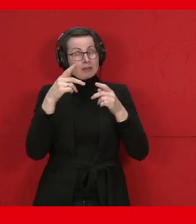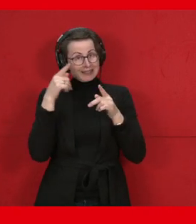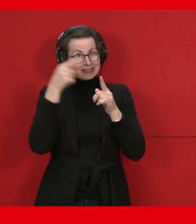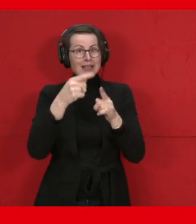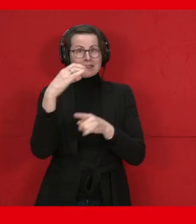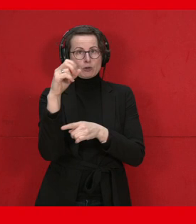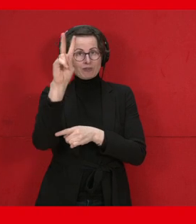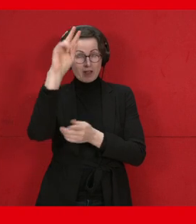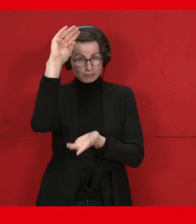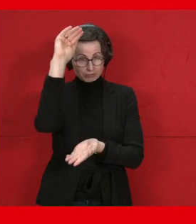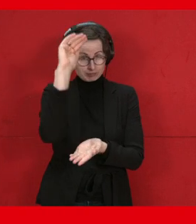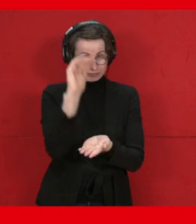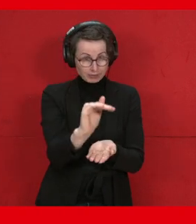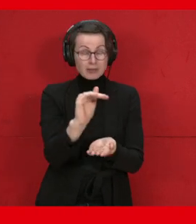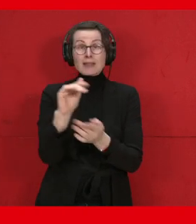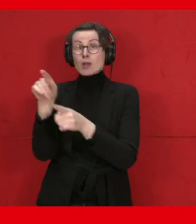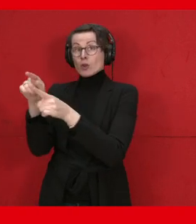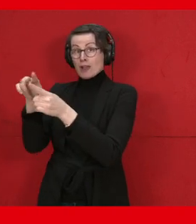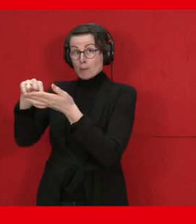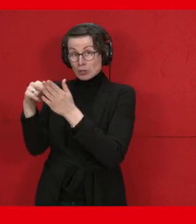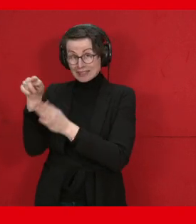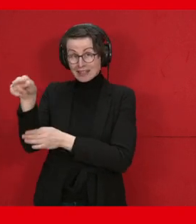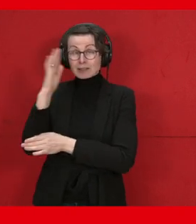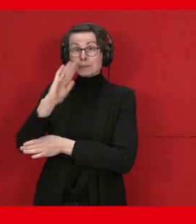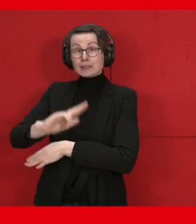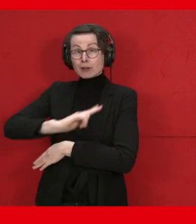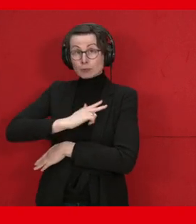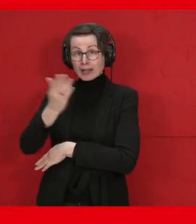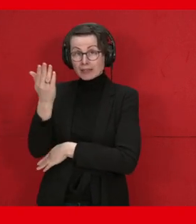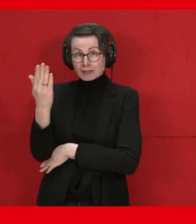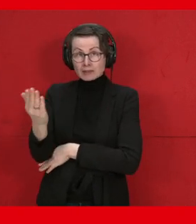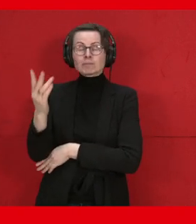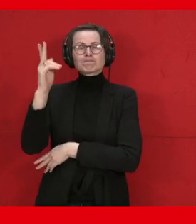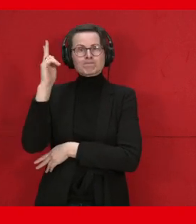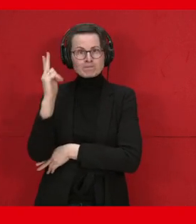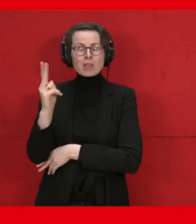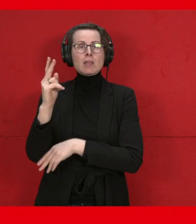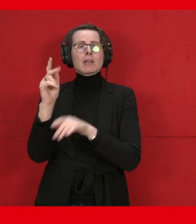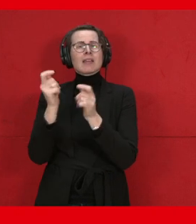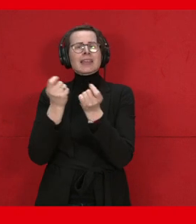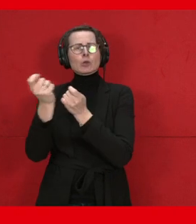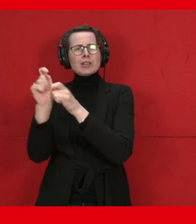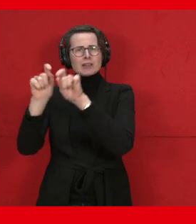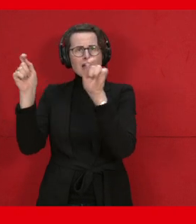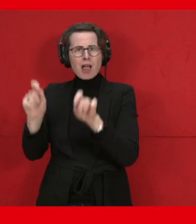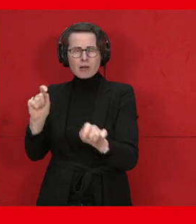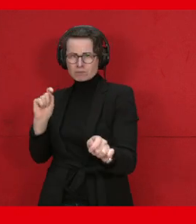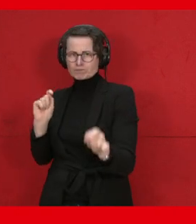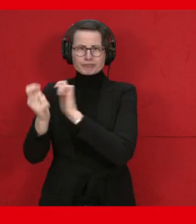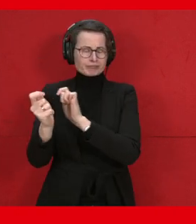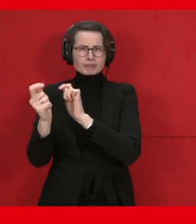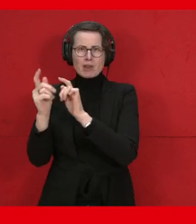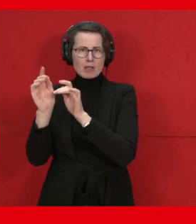CO2-reduzierte Zukunft. Und das Versprechen der Politik ist, die liefert einen großen Wurf bei den regulierenden Rahmenbedingungen, die das möglich